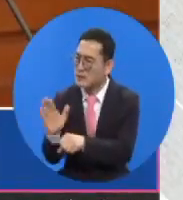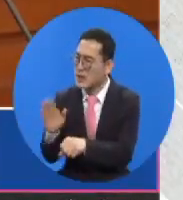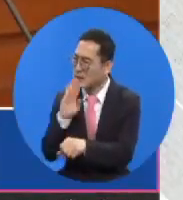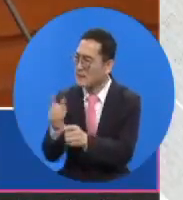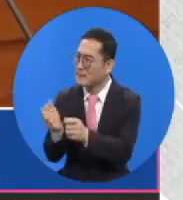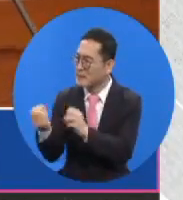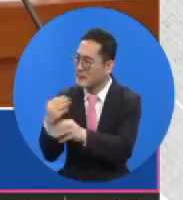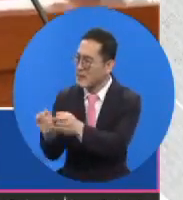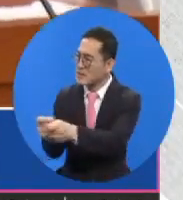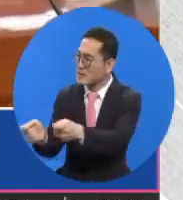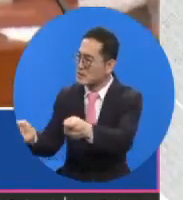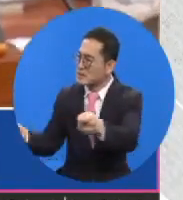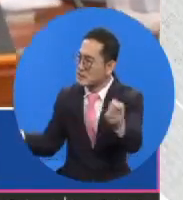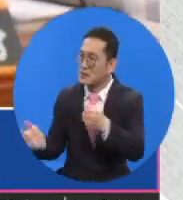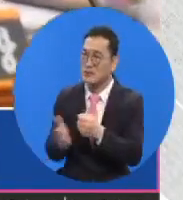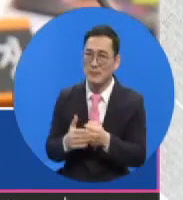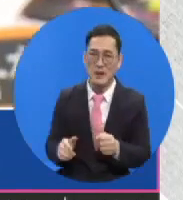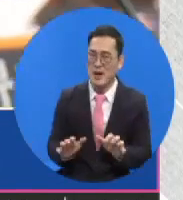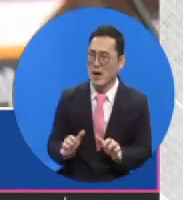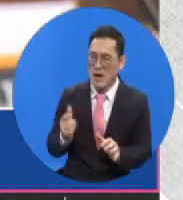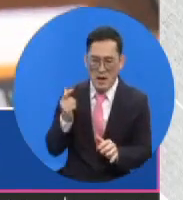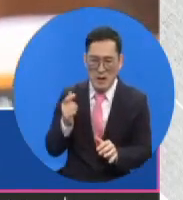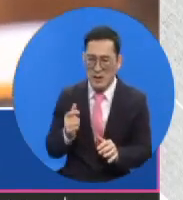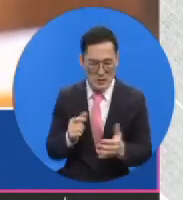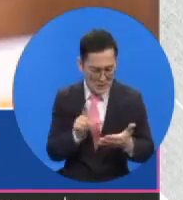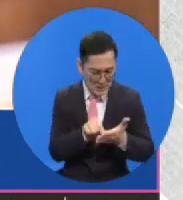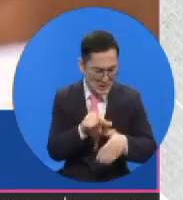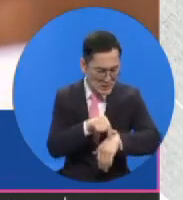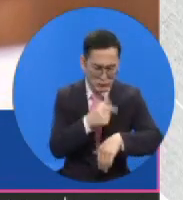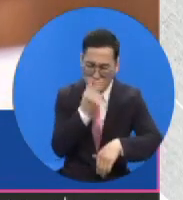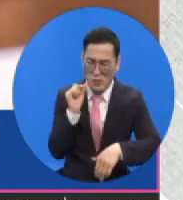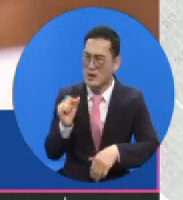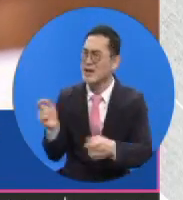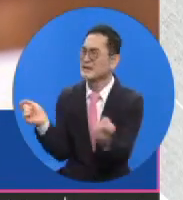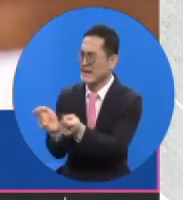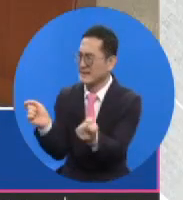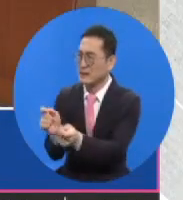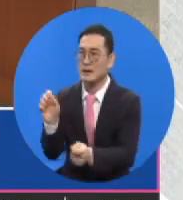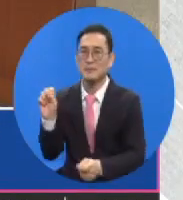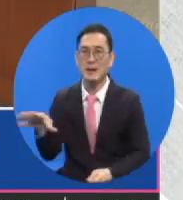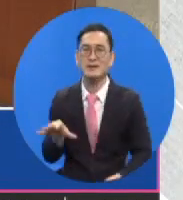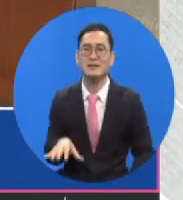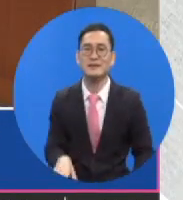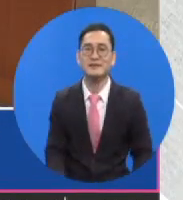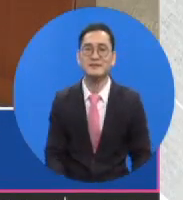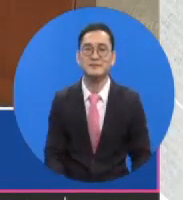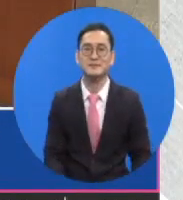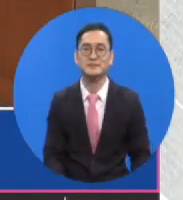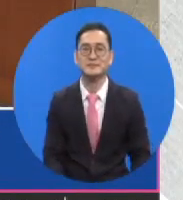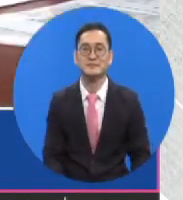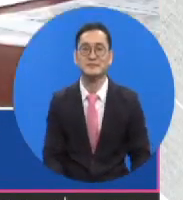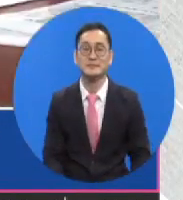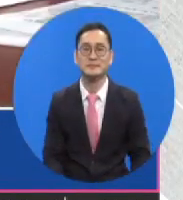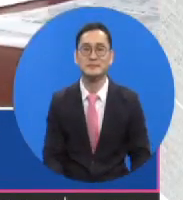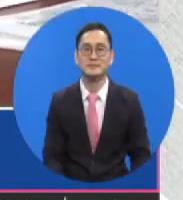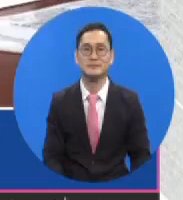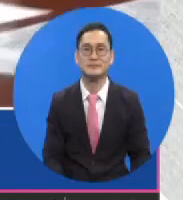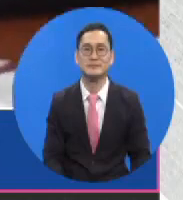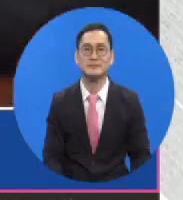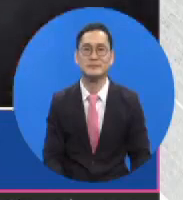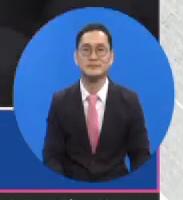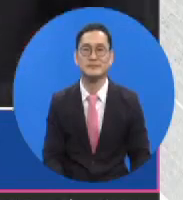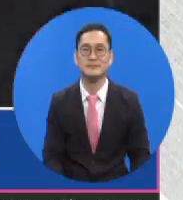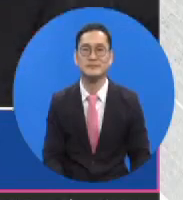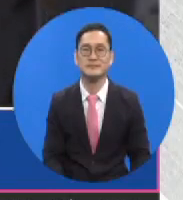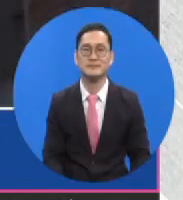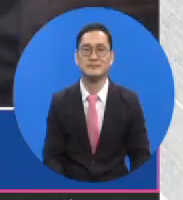사실 어제 굉장히 윤석열 총장이 길게 얘기했죠. 그런 점에서 이제 의원들도 좀 불쾌할 수 있는 대목이 있었을 것 같고 특히나 지금 소병철 의원이